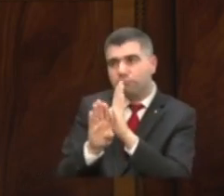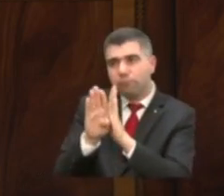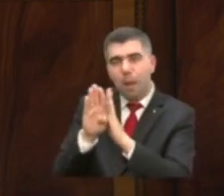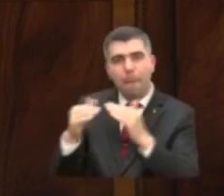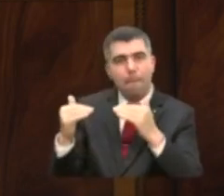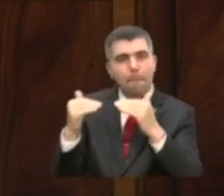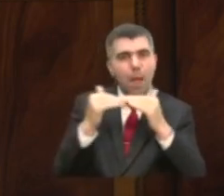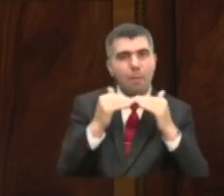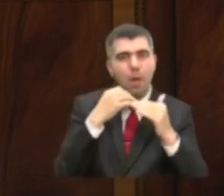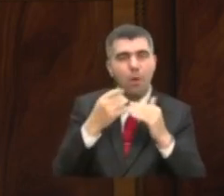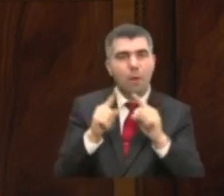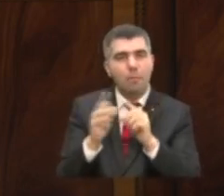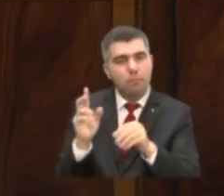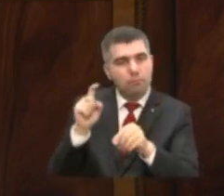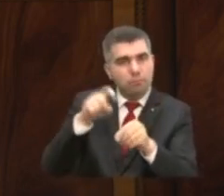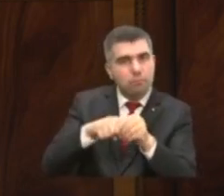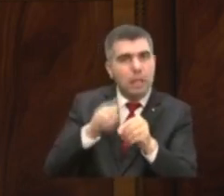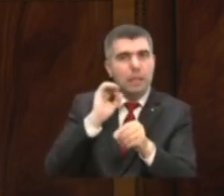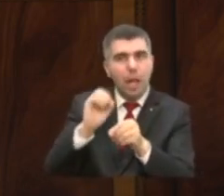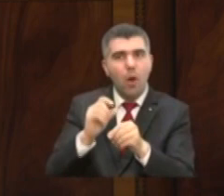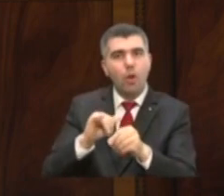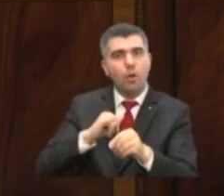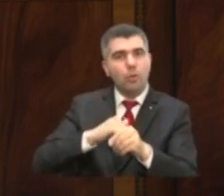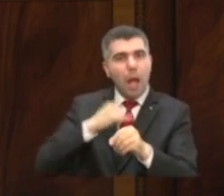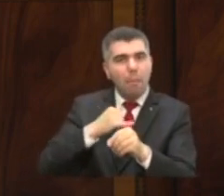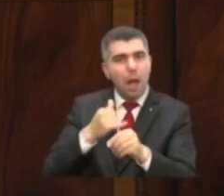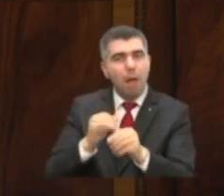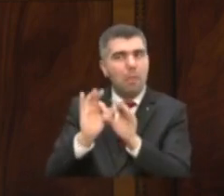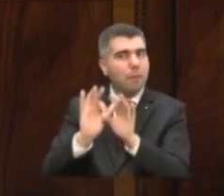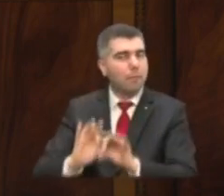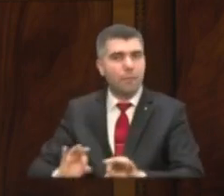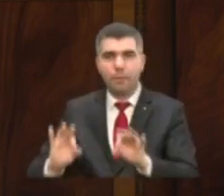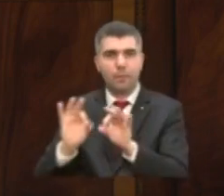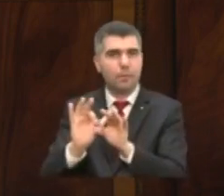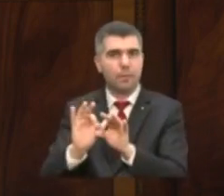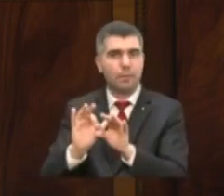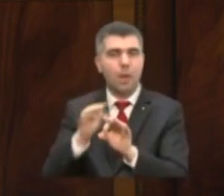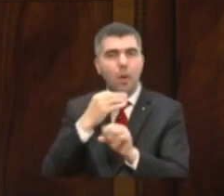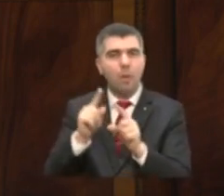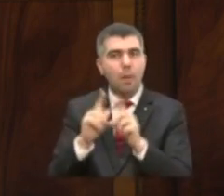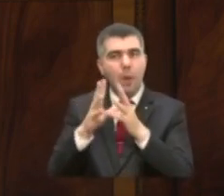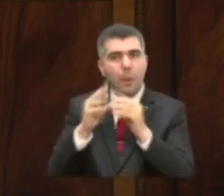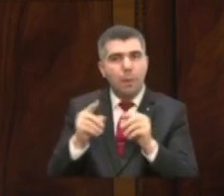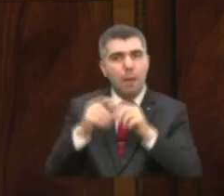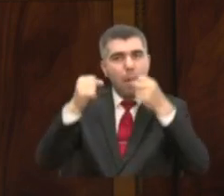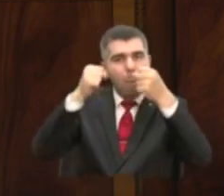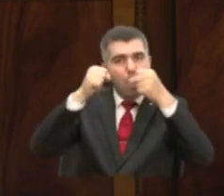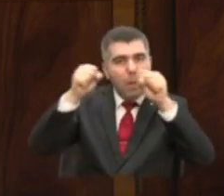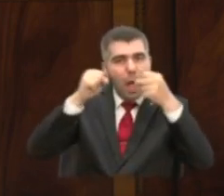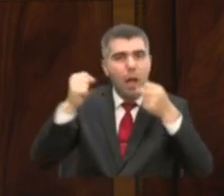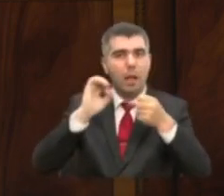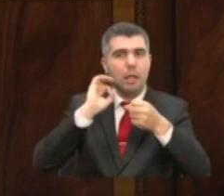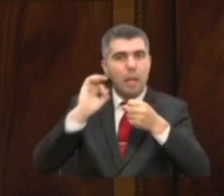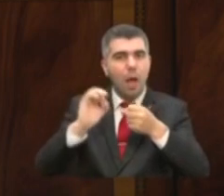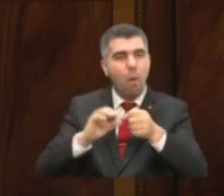الشباب في العملية السياسية وتدبير الشأن العام، حرمان الشباب من ممارسة حقهم الدستوري في التظاهر السلمي